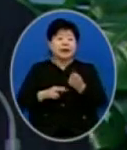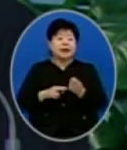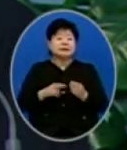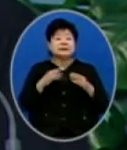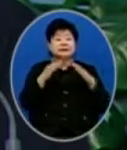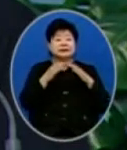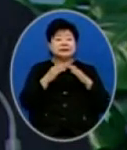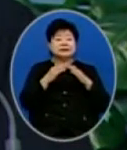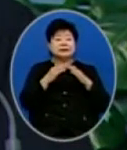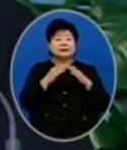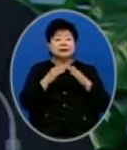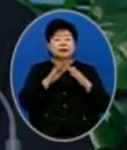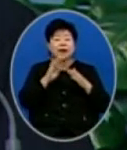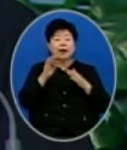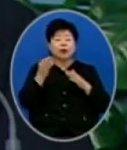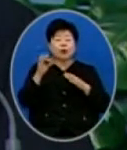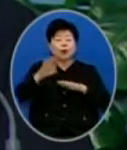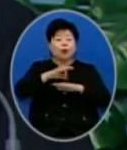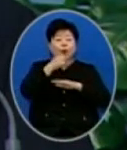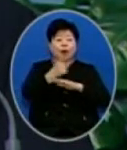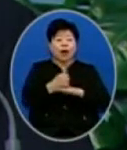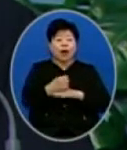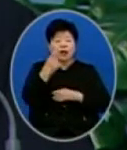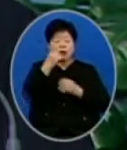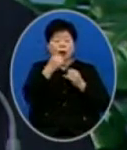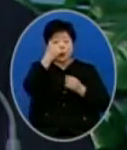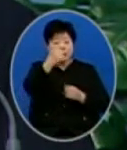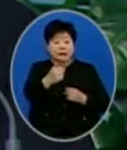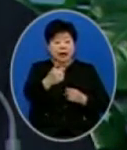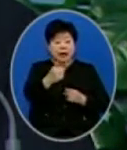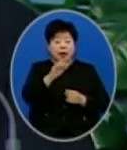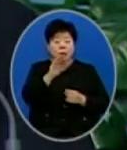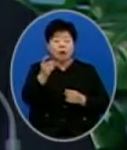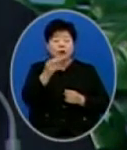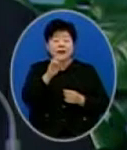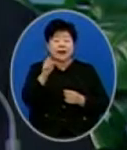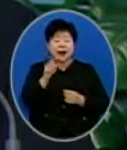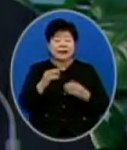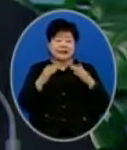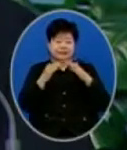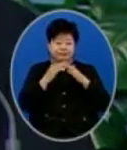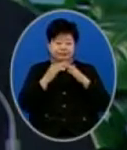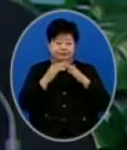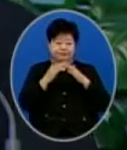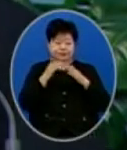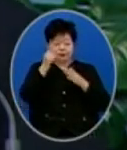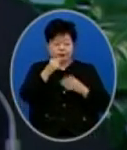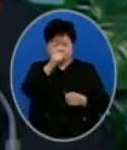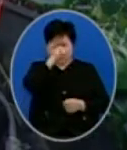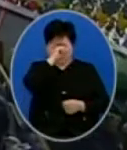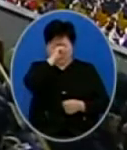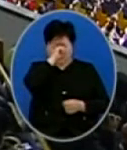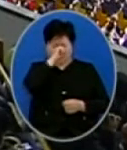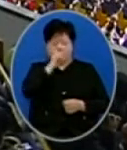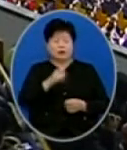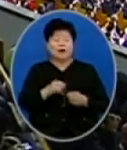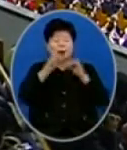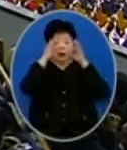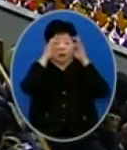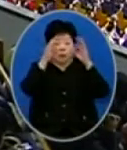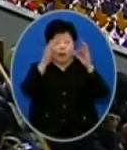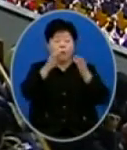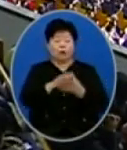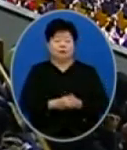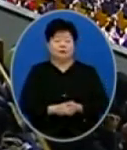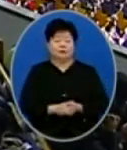바로 왕의 경호대장 보디발의 집인데 그 주인의 눈에 들었어요 창세기 39장 3절로